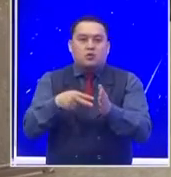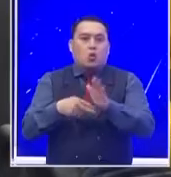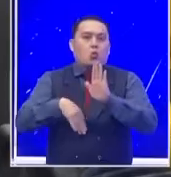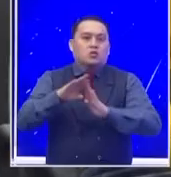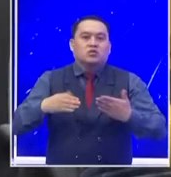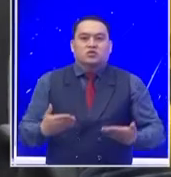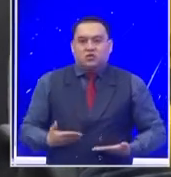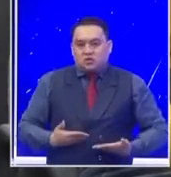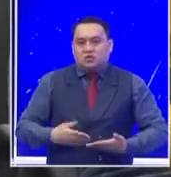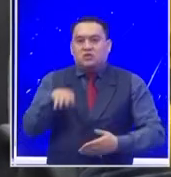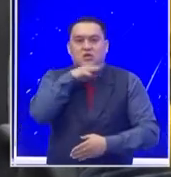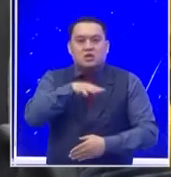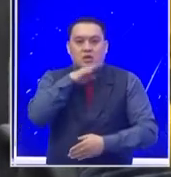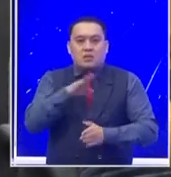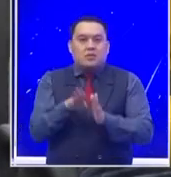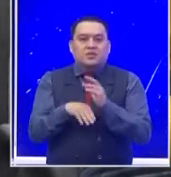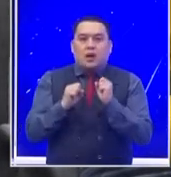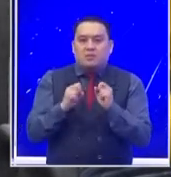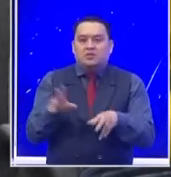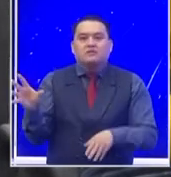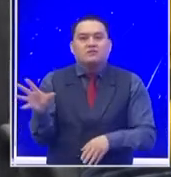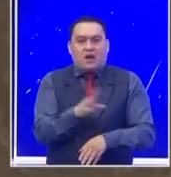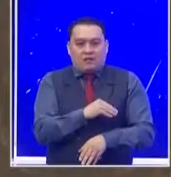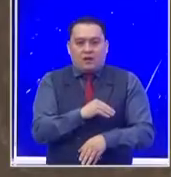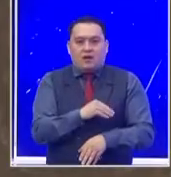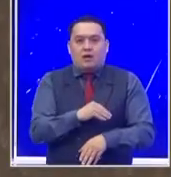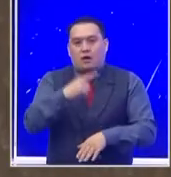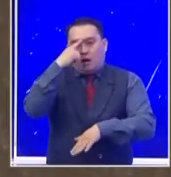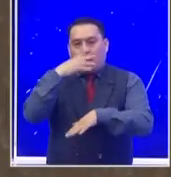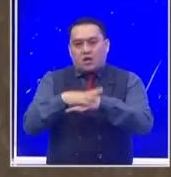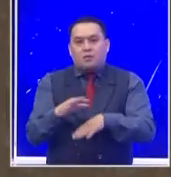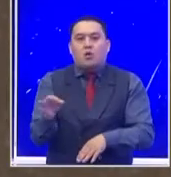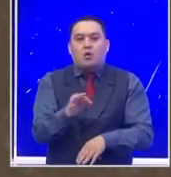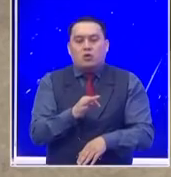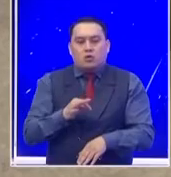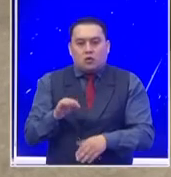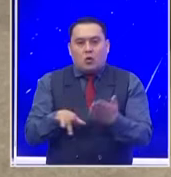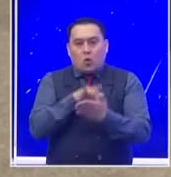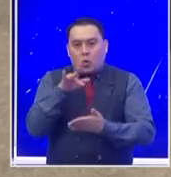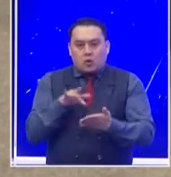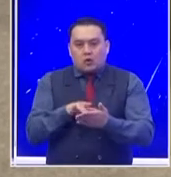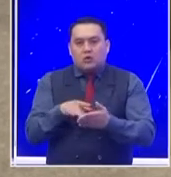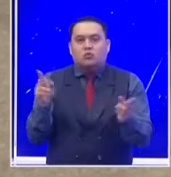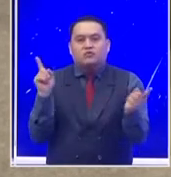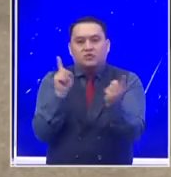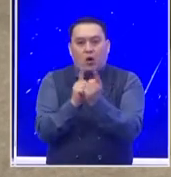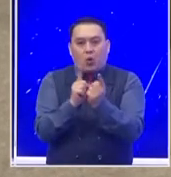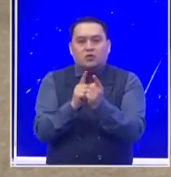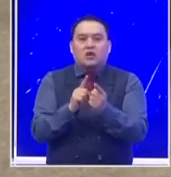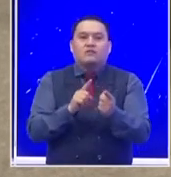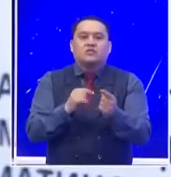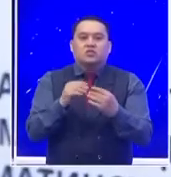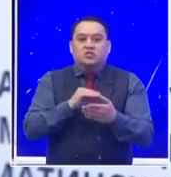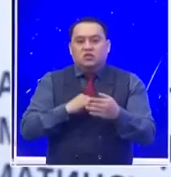жизнь горожан и сделать текиле их безопасным для всех по словам бахтияра умер баева с которым журналисты встретились на информационной